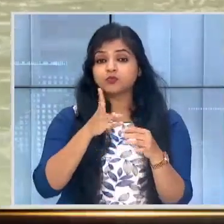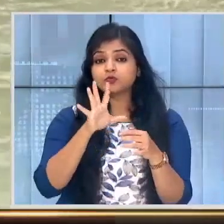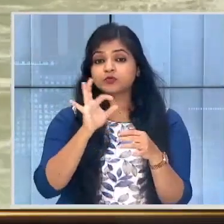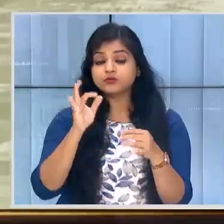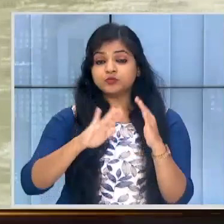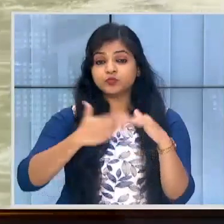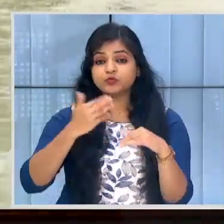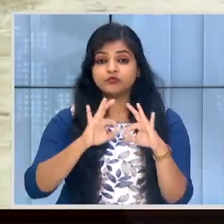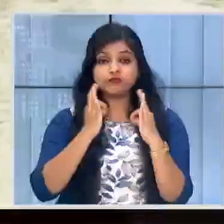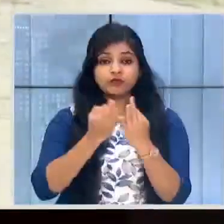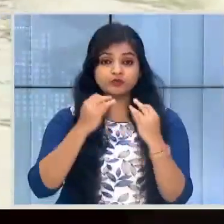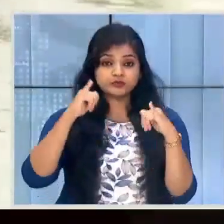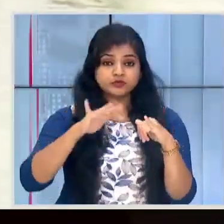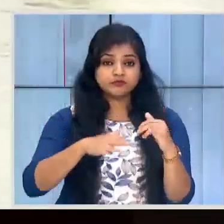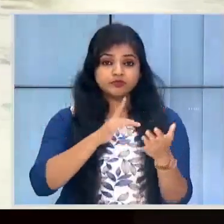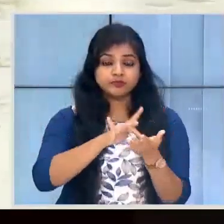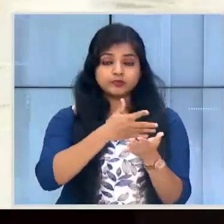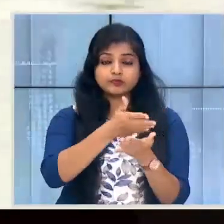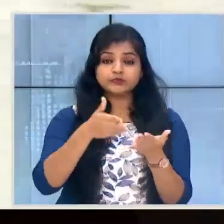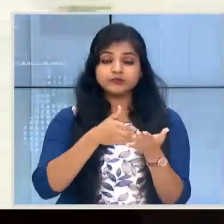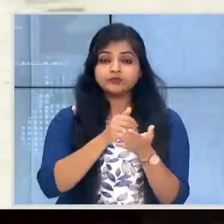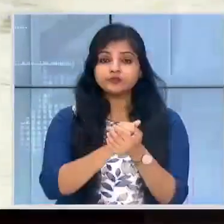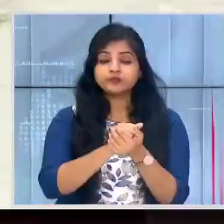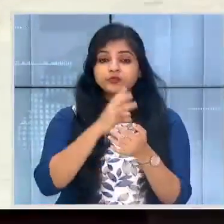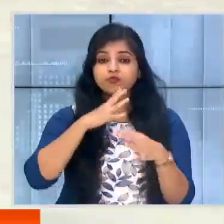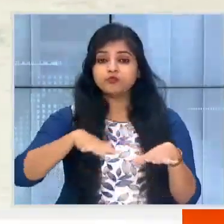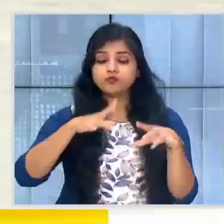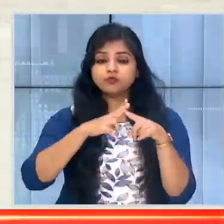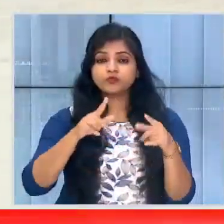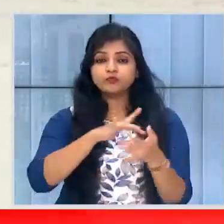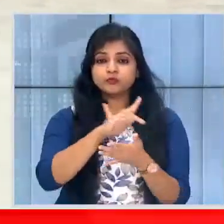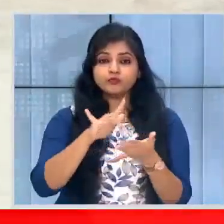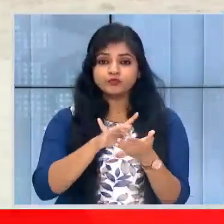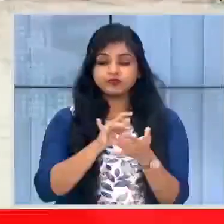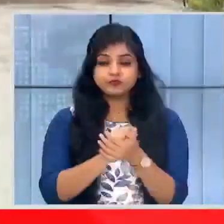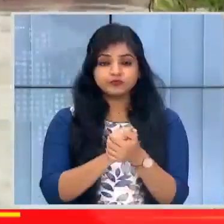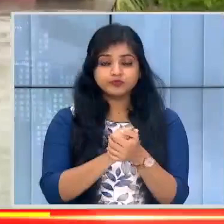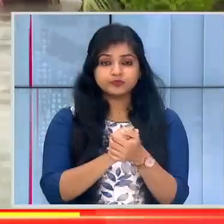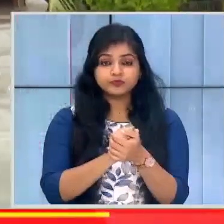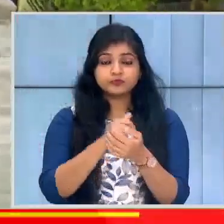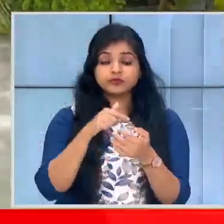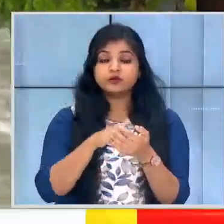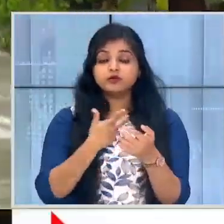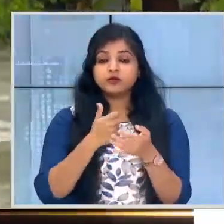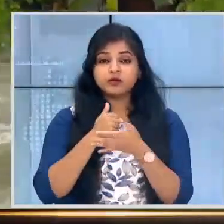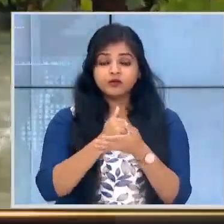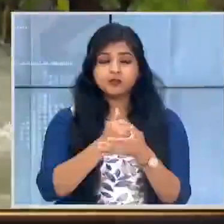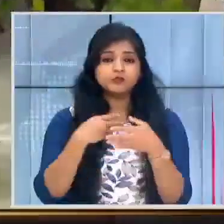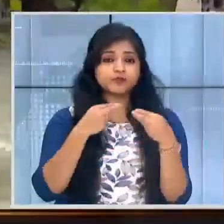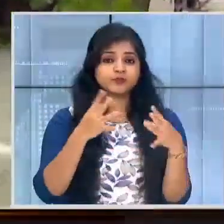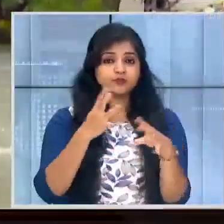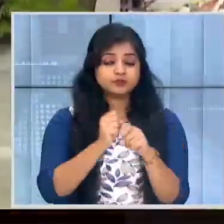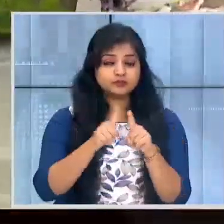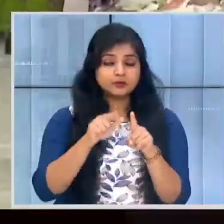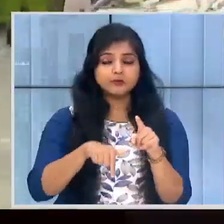ഒരു മേഖലയാണ്, മുഴുവൻ ഈ സമാന വെള്ളം നിൽക്കുന്നു കാണേണ്ടി സാധിച്ചു. പക്ഷെ അപ്പോൾ ആ രീതിയിലുള്ള ചില പ്രശ്നങ്ങൾ കൂടി ചെന്നൈയിൽ